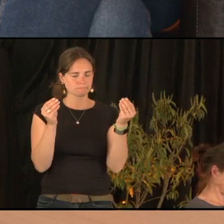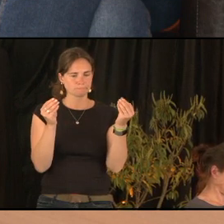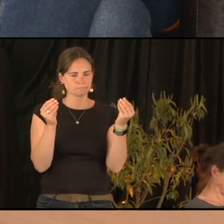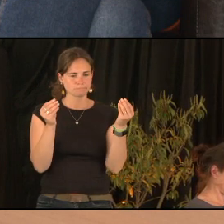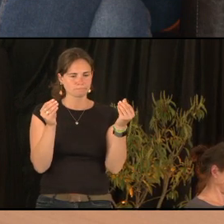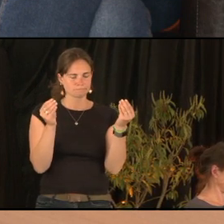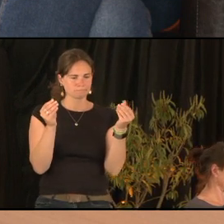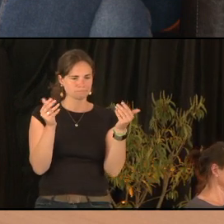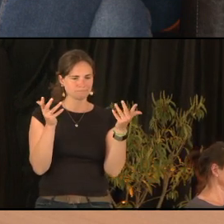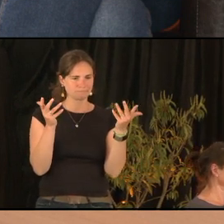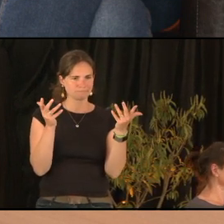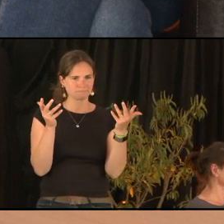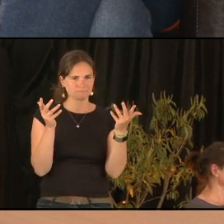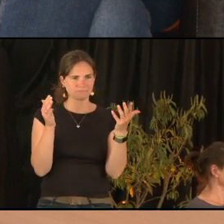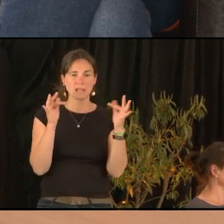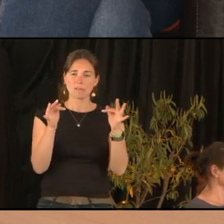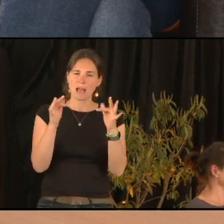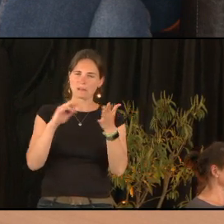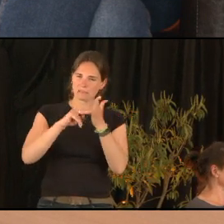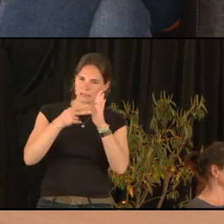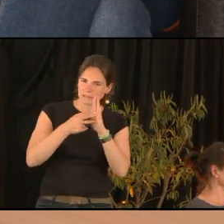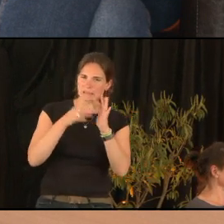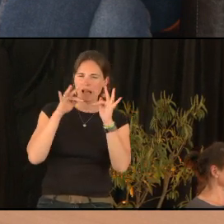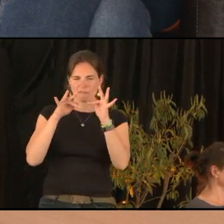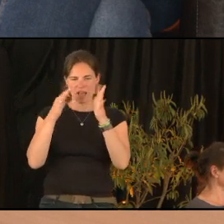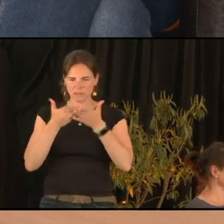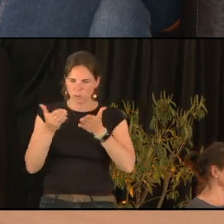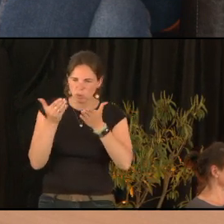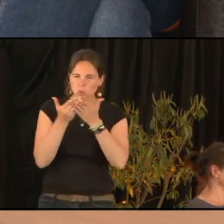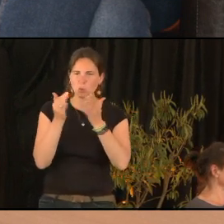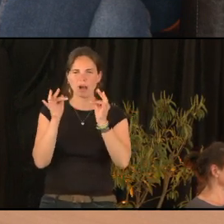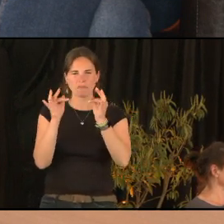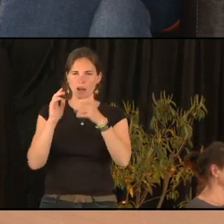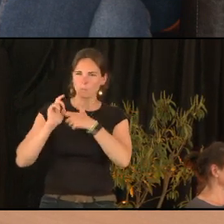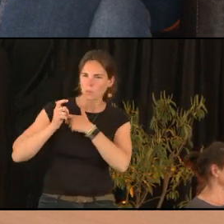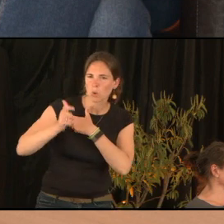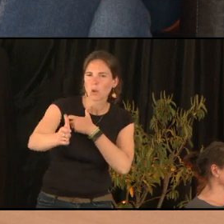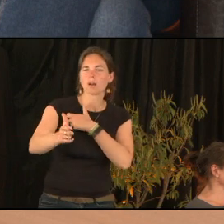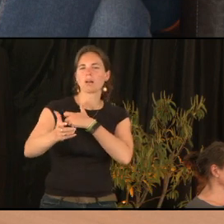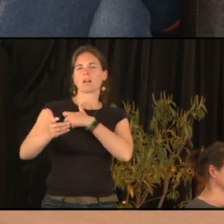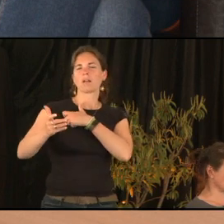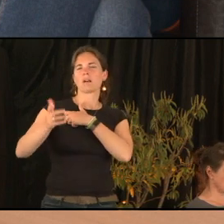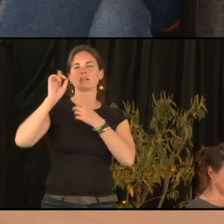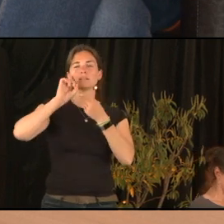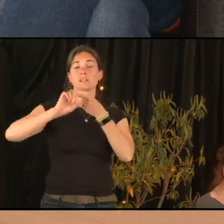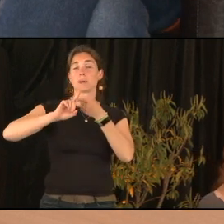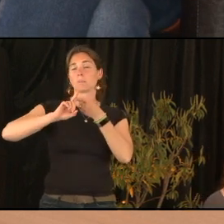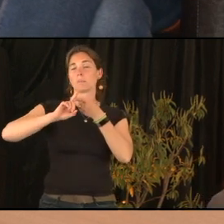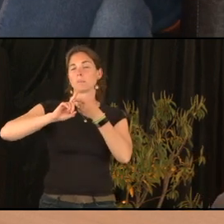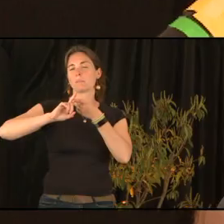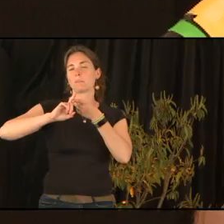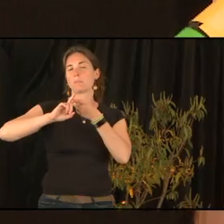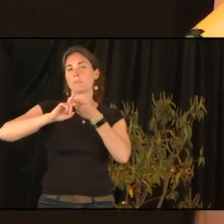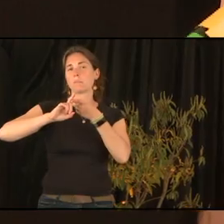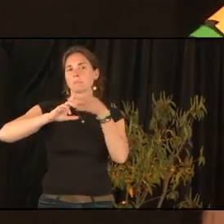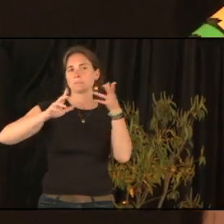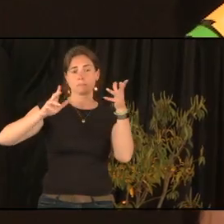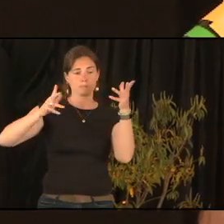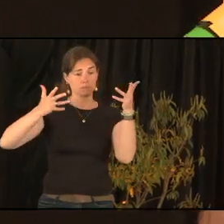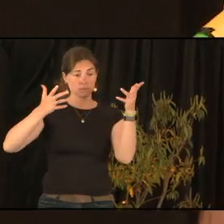l'idée vraiment humaine de posséder le territoire. Ça c'est une question qui m'interroge vraiment quoi. Ils se